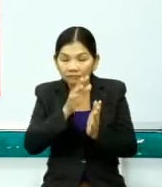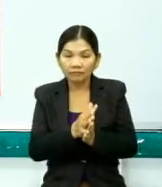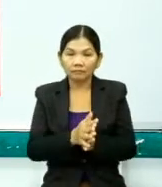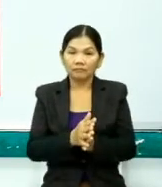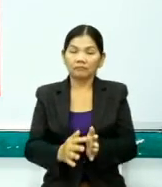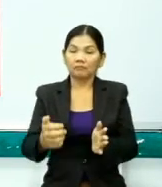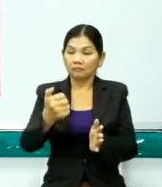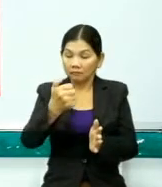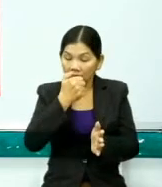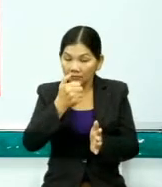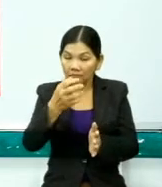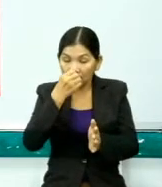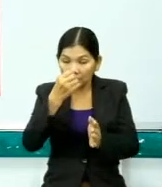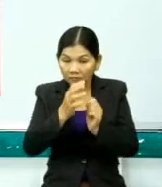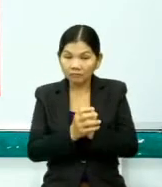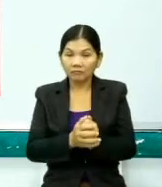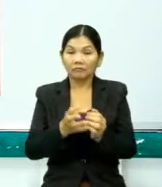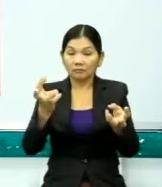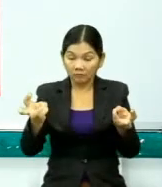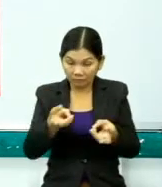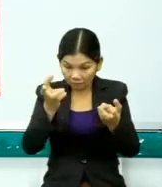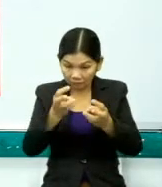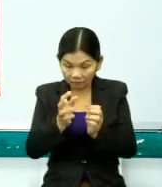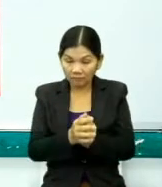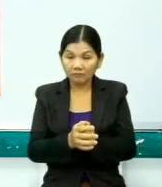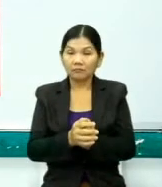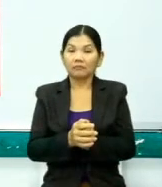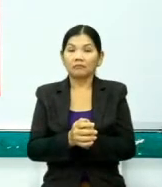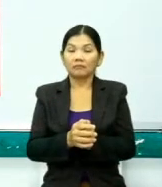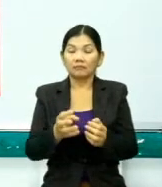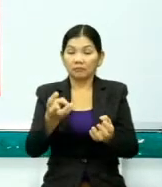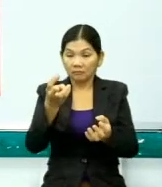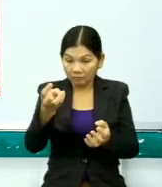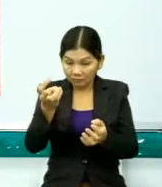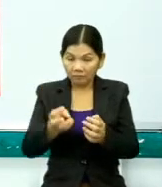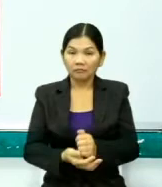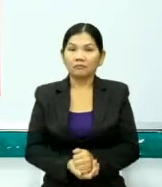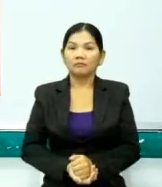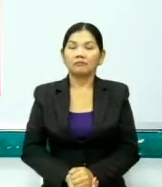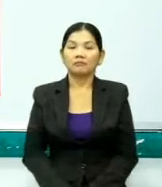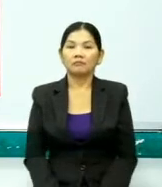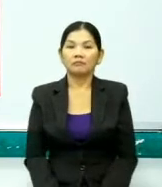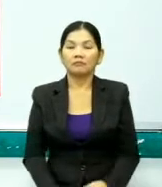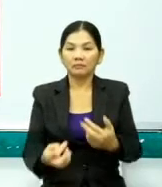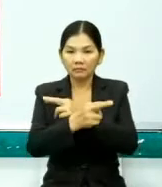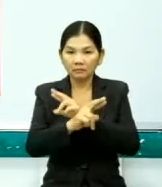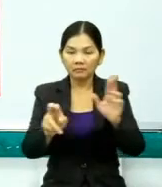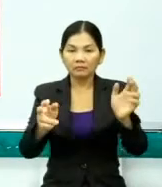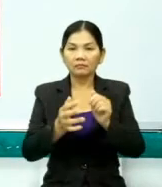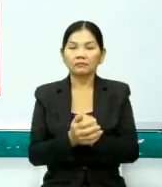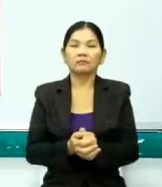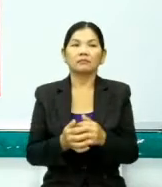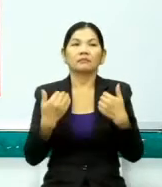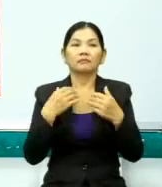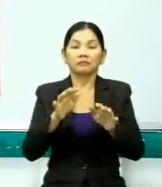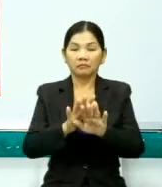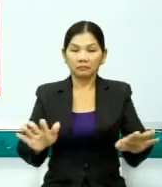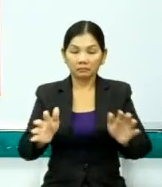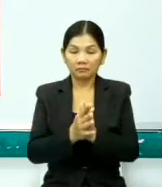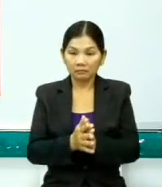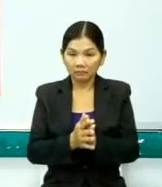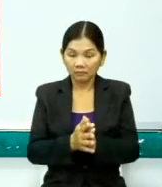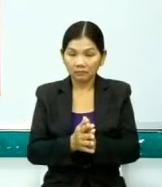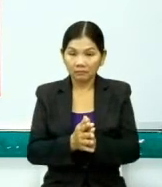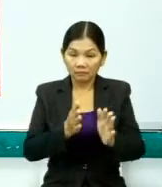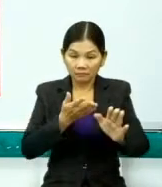con ná. Chà, ở con nè, cấu nâng miễn xin nô bằng tỏ tiết, con triêm cháy xin nô. Chà, ta con, kháy bì